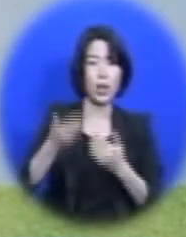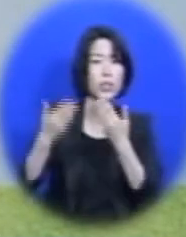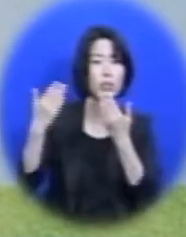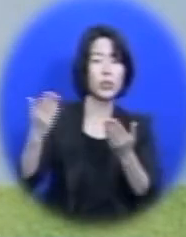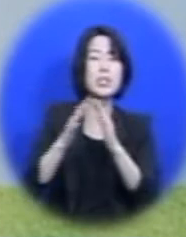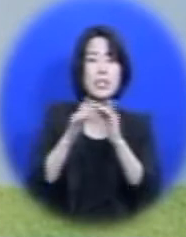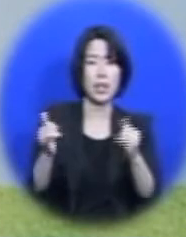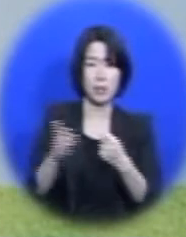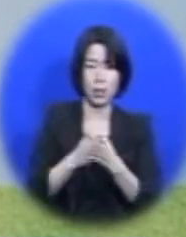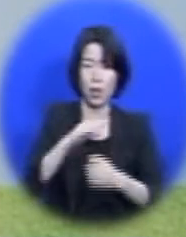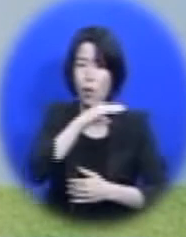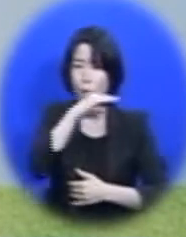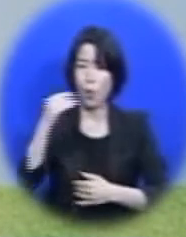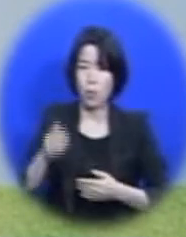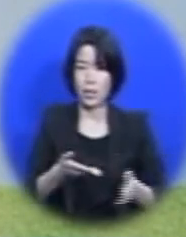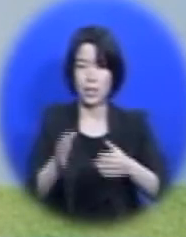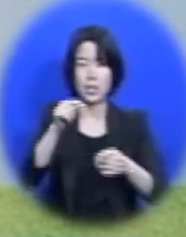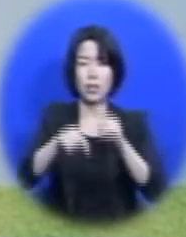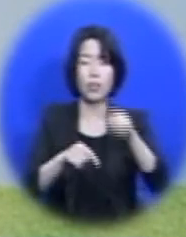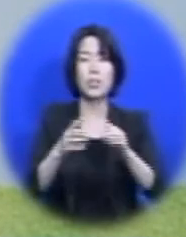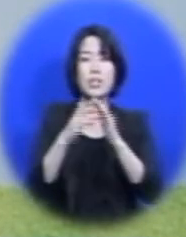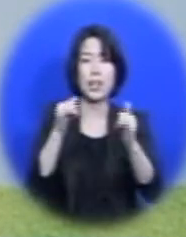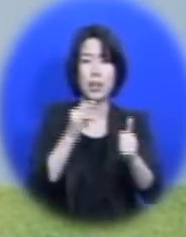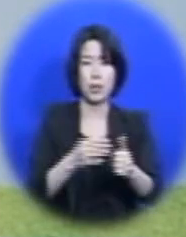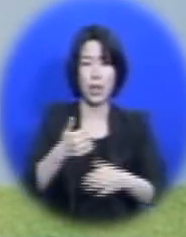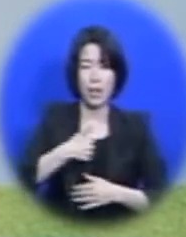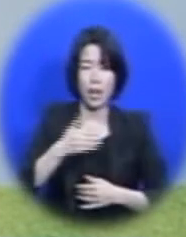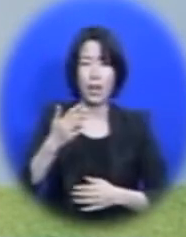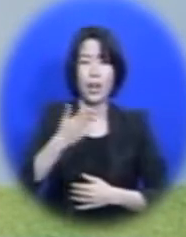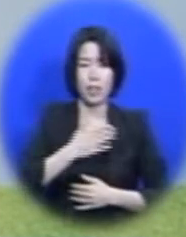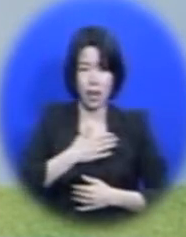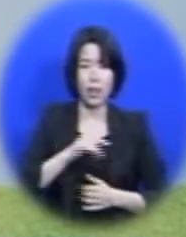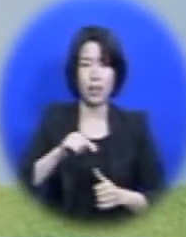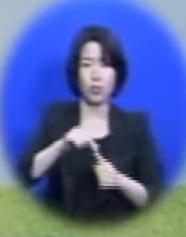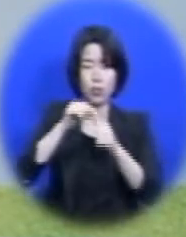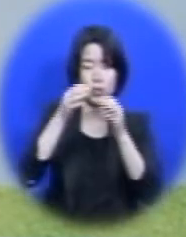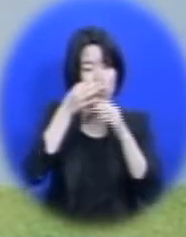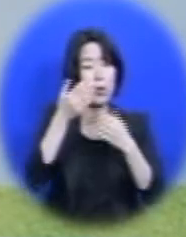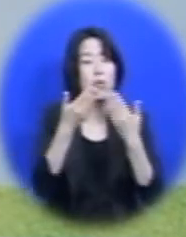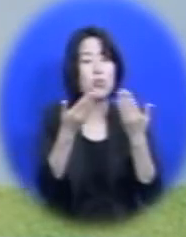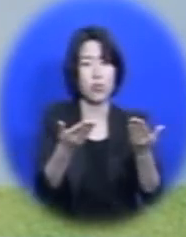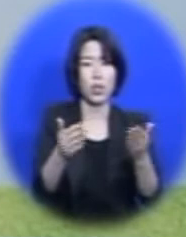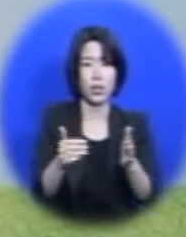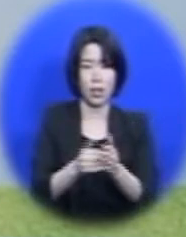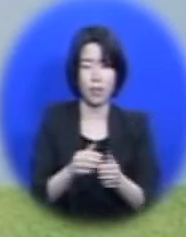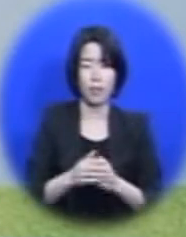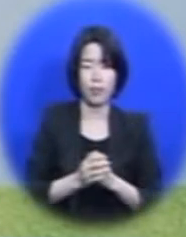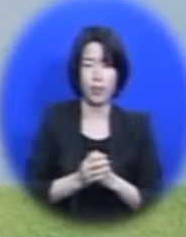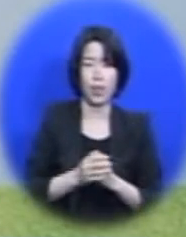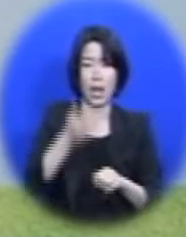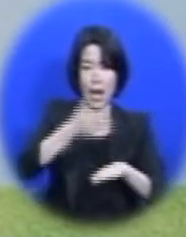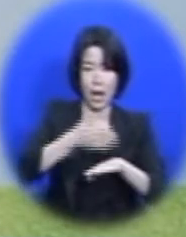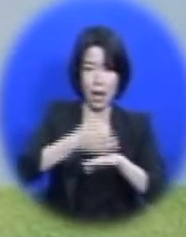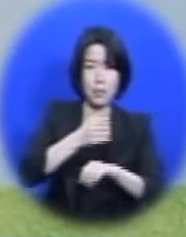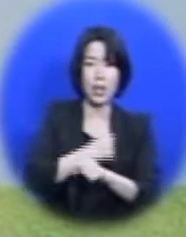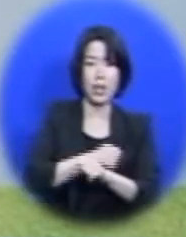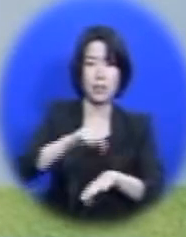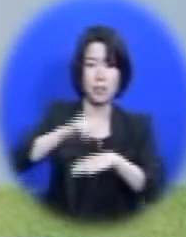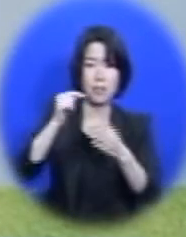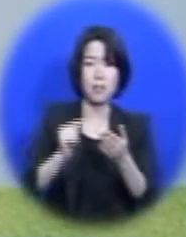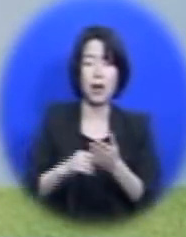사람이니 올바른 길을 걷는 사람에게 내가 나의 구원을 보여주겠다. 감사하는 마음으로